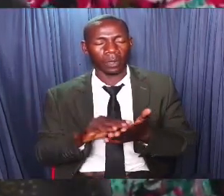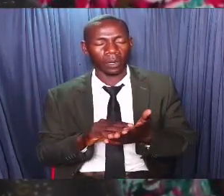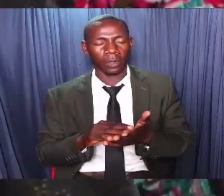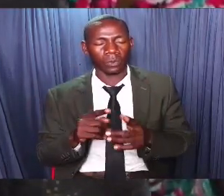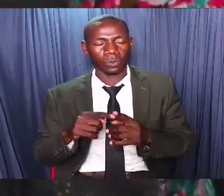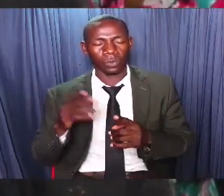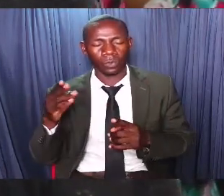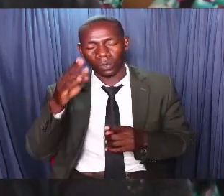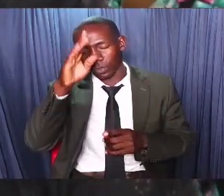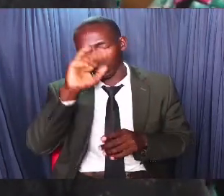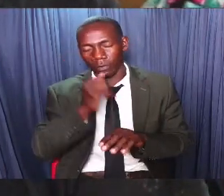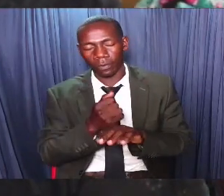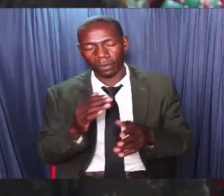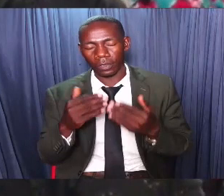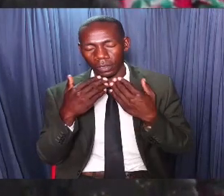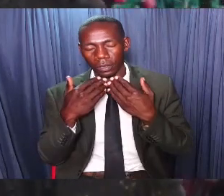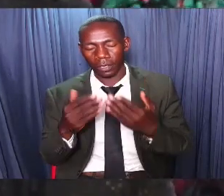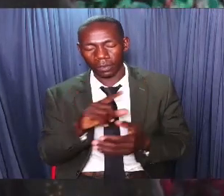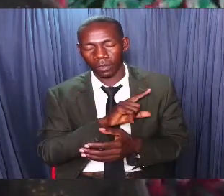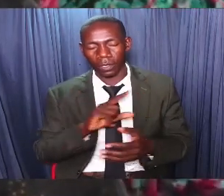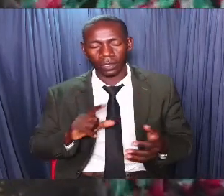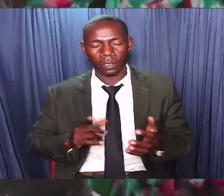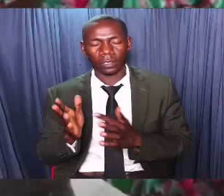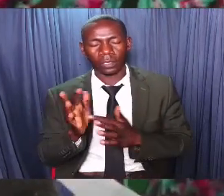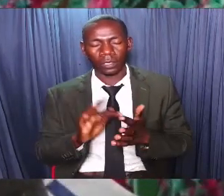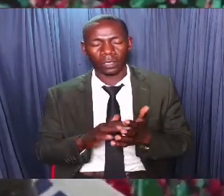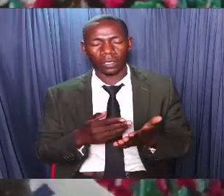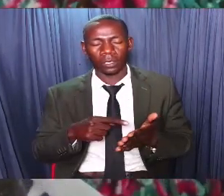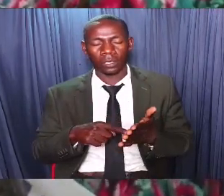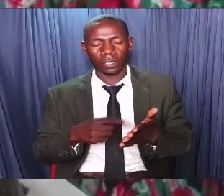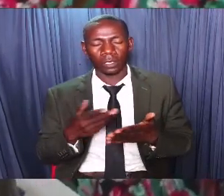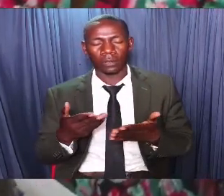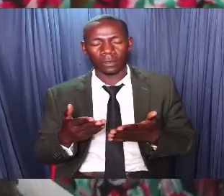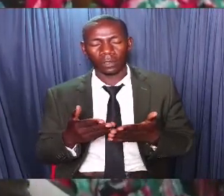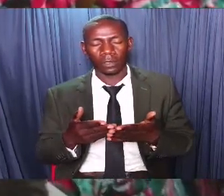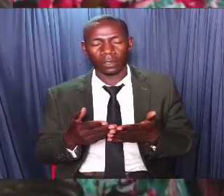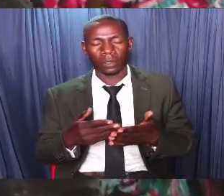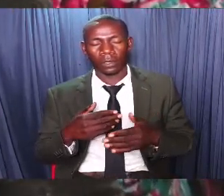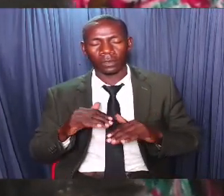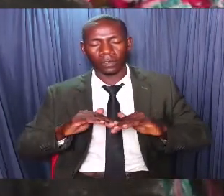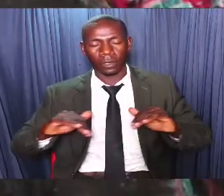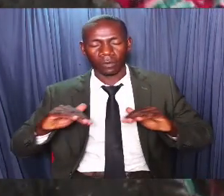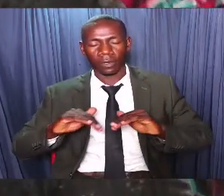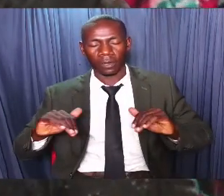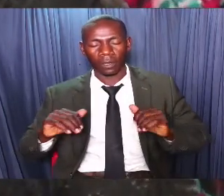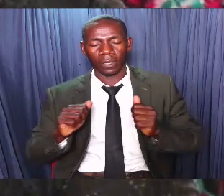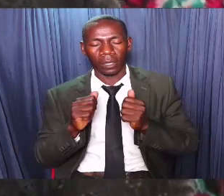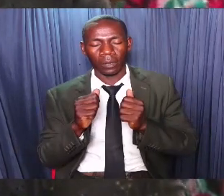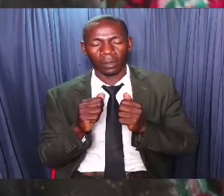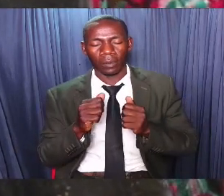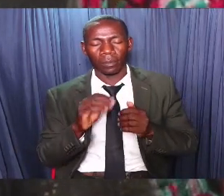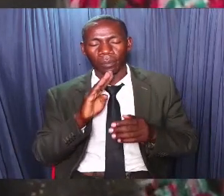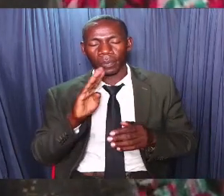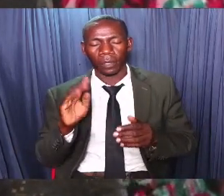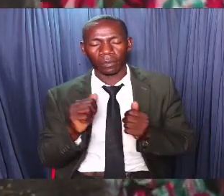miguuni pako Mungu wa mwanzilishi. Asante Bwana Yesu, ibada hii Mungu wa mwanzilishi tuendapo kutawanyika Bwana Mungu wa mwanzilishi ni